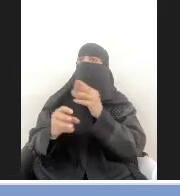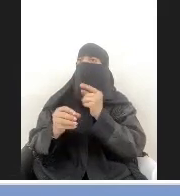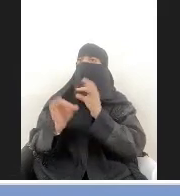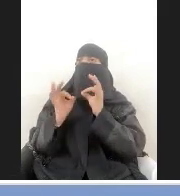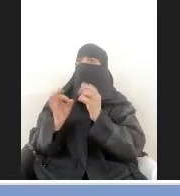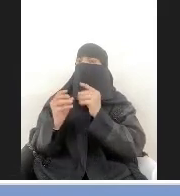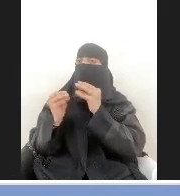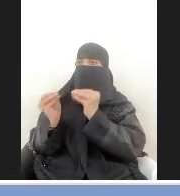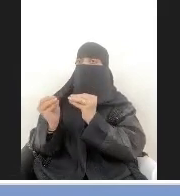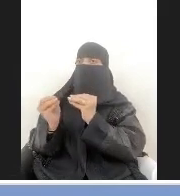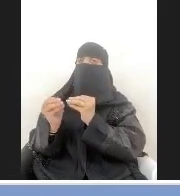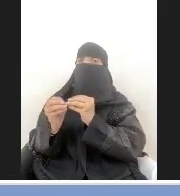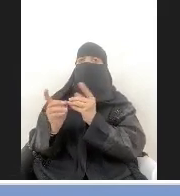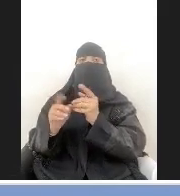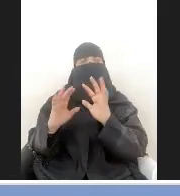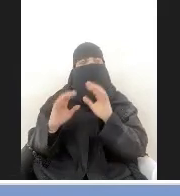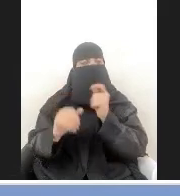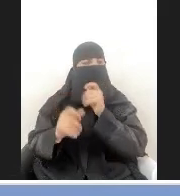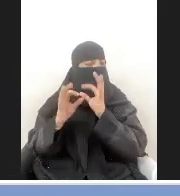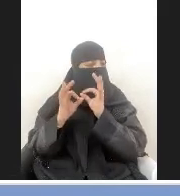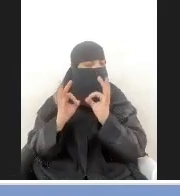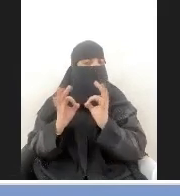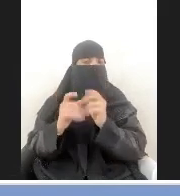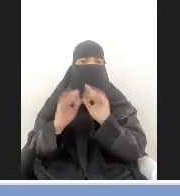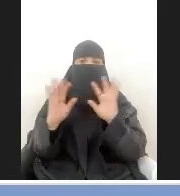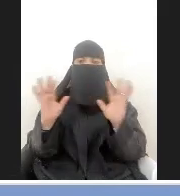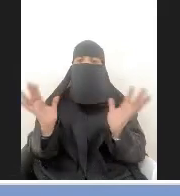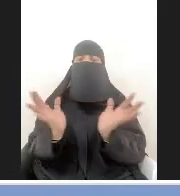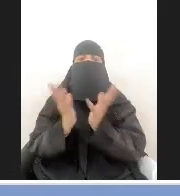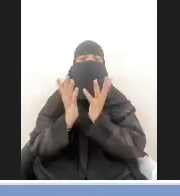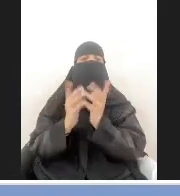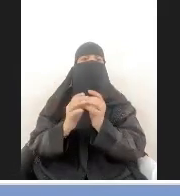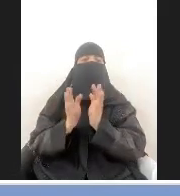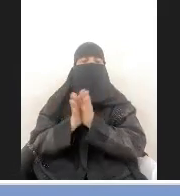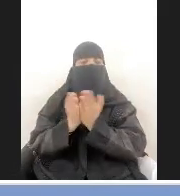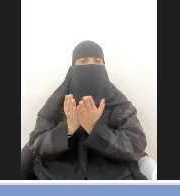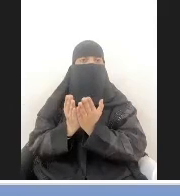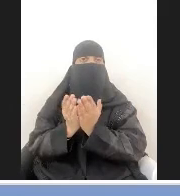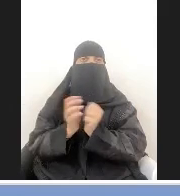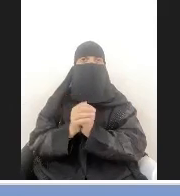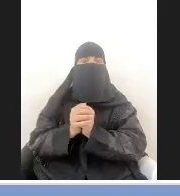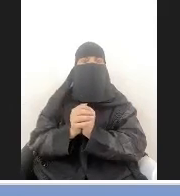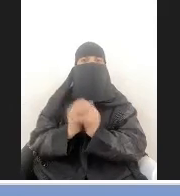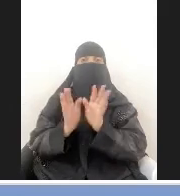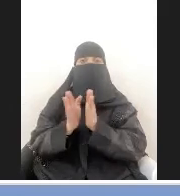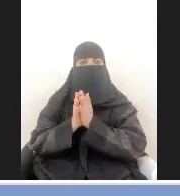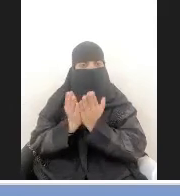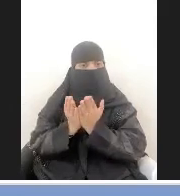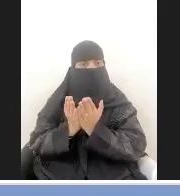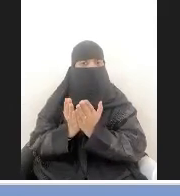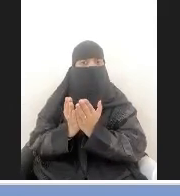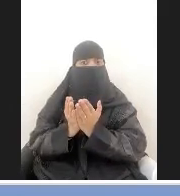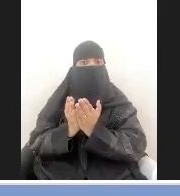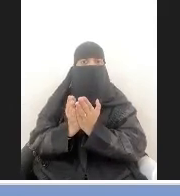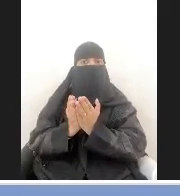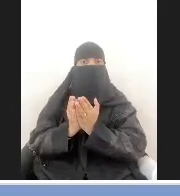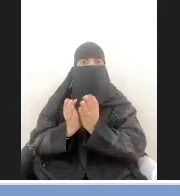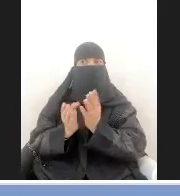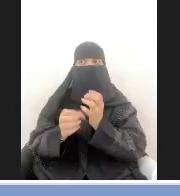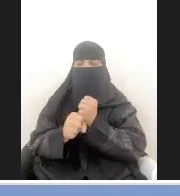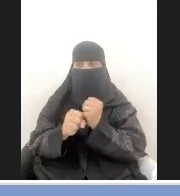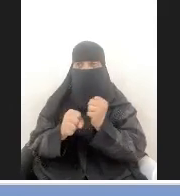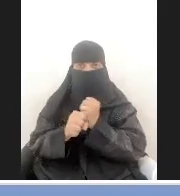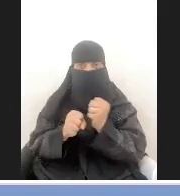طبعا المقررات أكيد. بالعكس يعني حتى في المقررات العلمية أحيانا يتطلب مثلا شرح قاعدة معينة أو